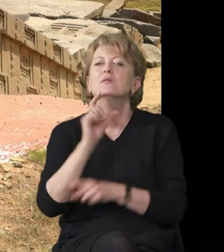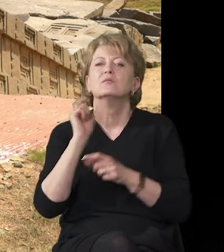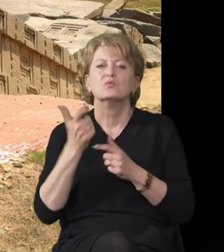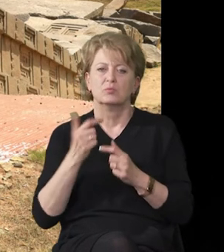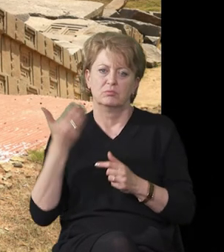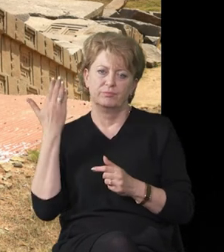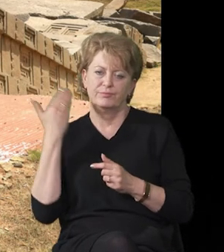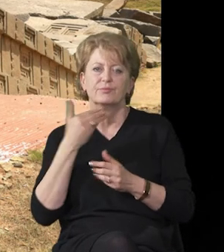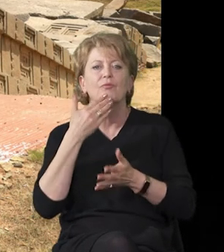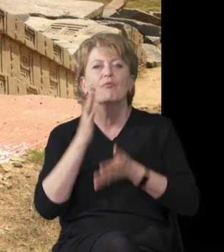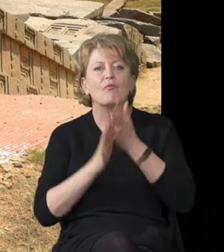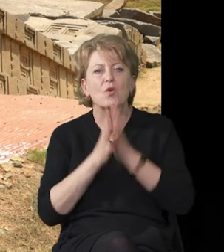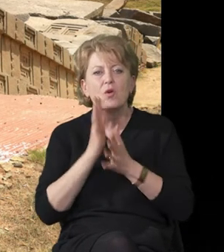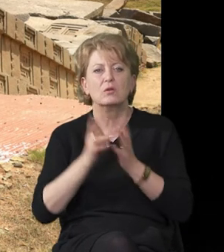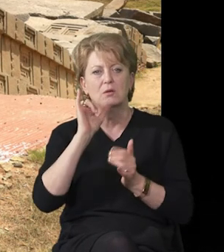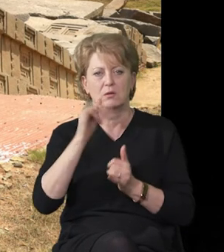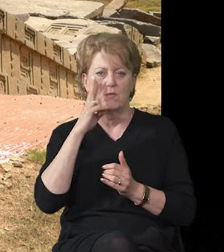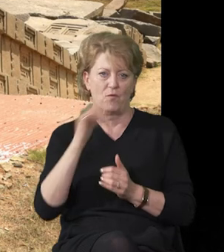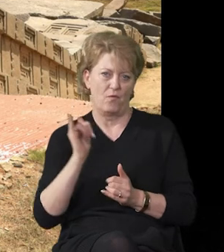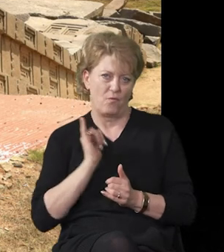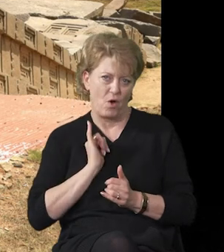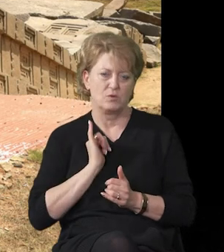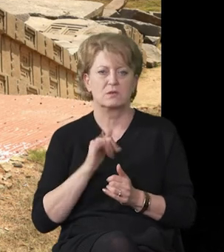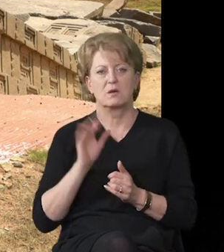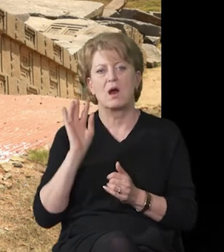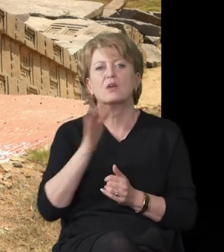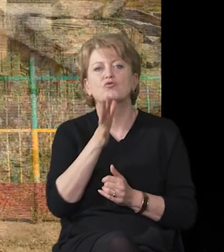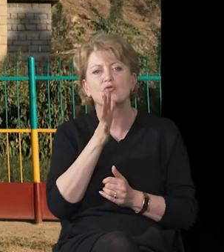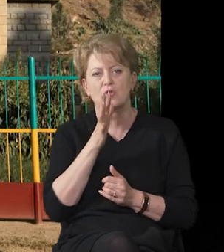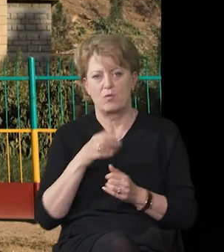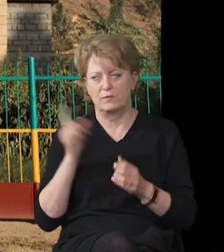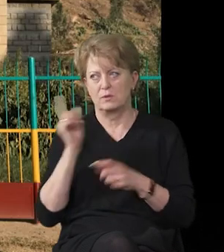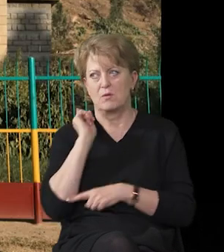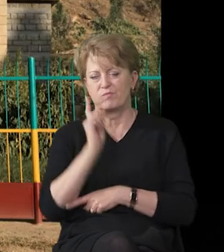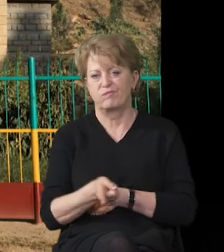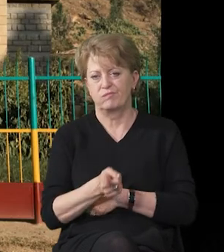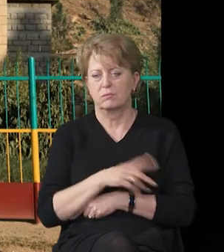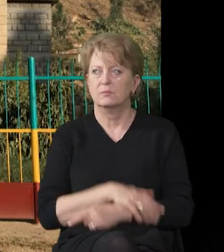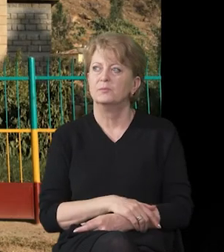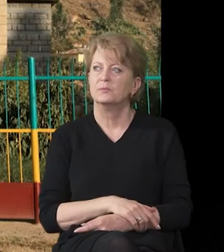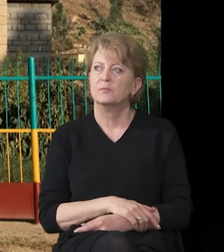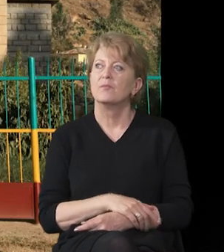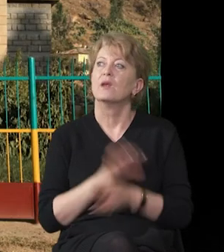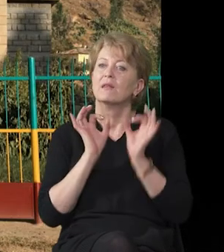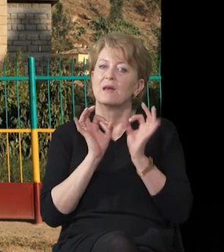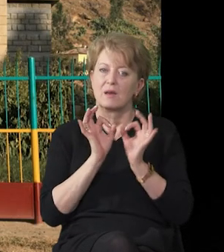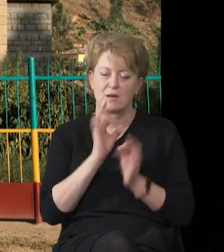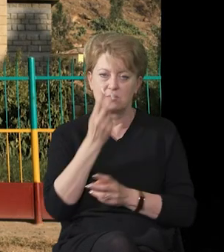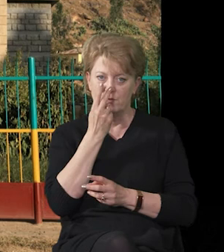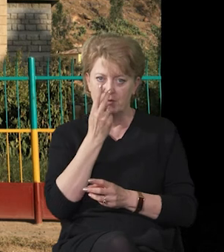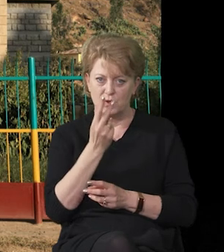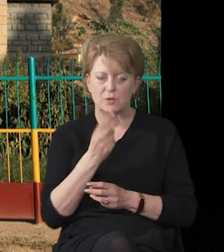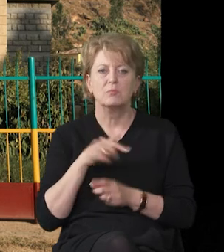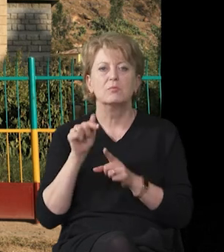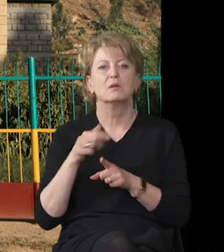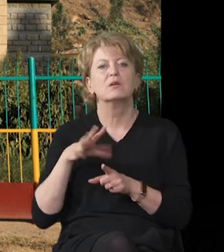przez wojska królowej Jodit, królowej żydowskiej. A to, co Państwo widzą, to jest najświętsze